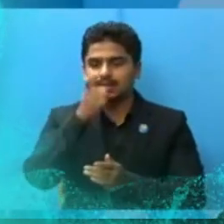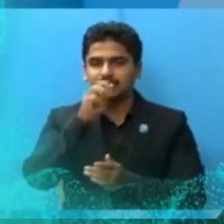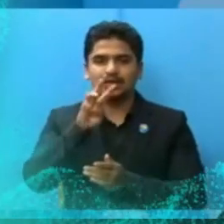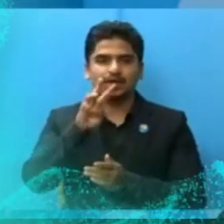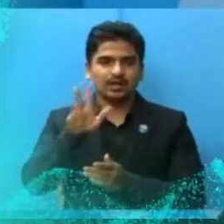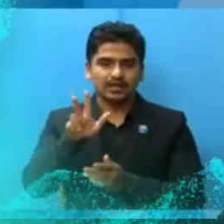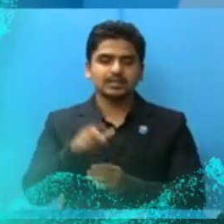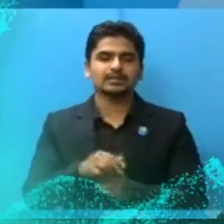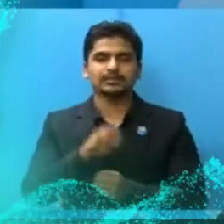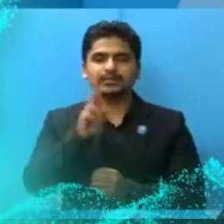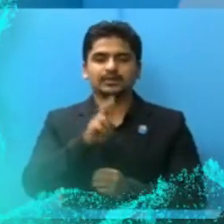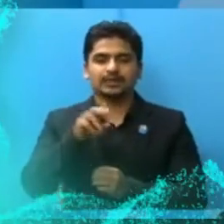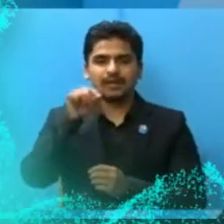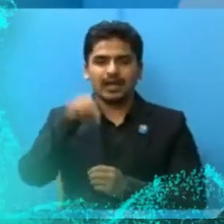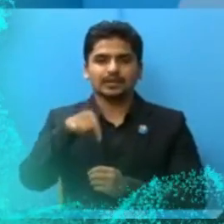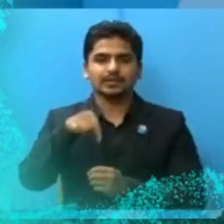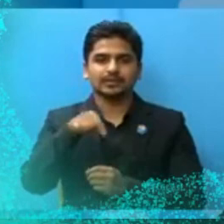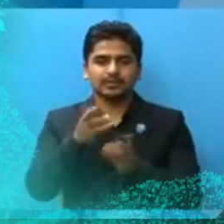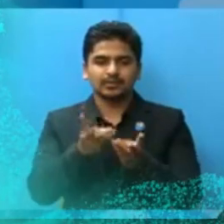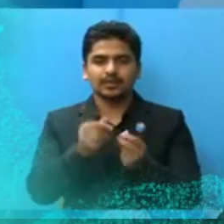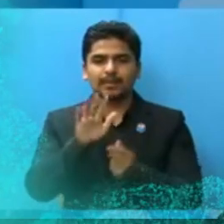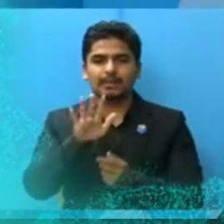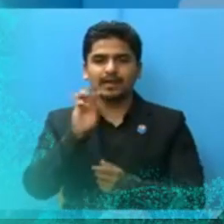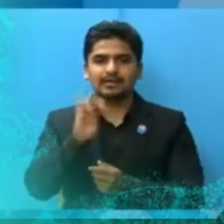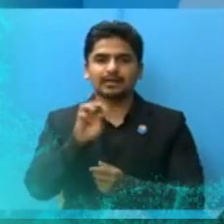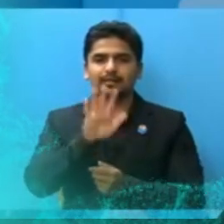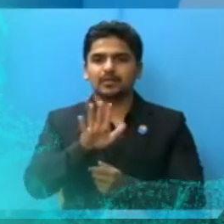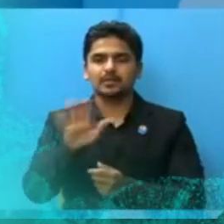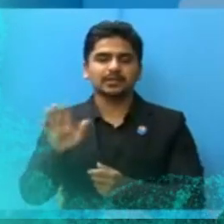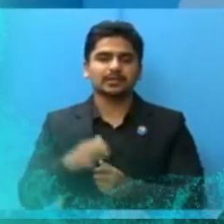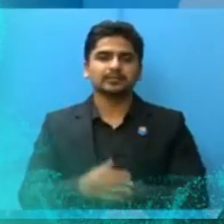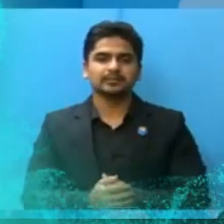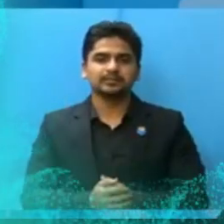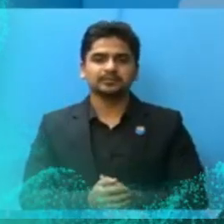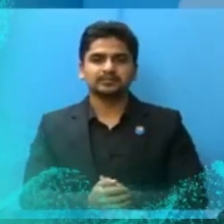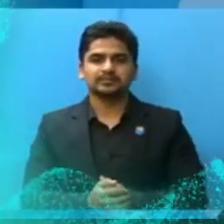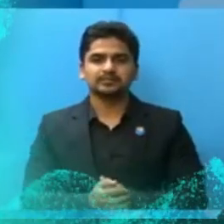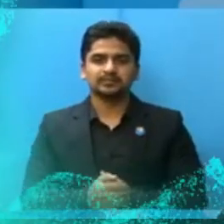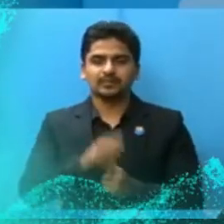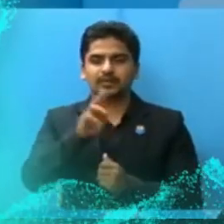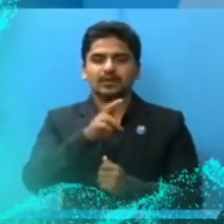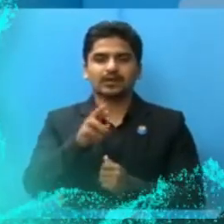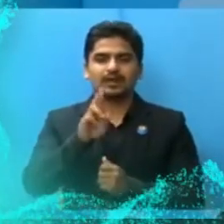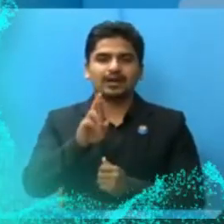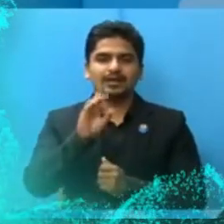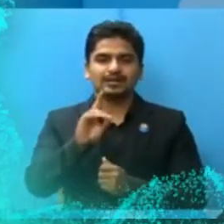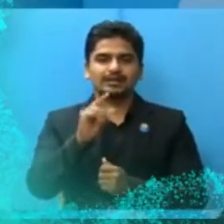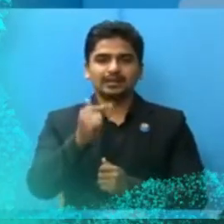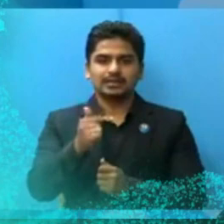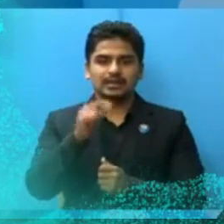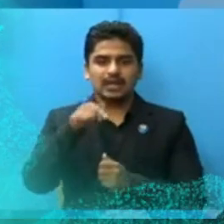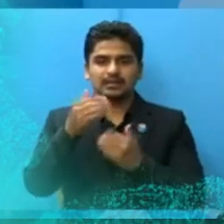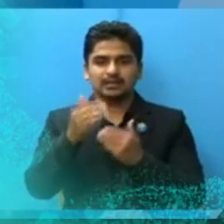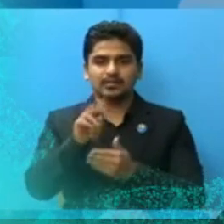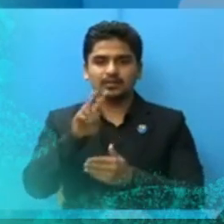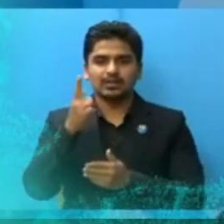143,738 र आजको संख्या 5,055 र आरडीटी